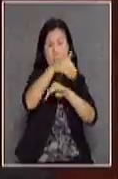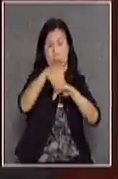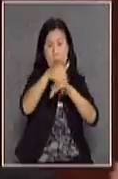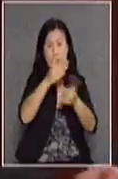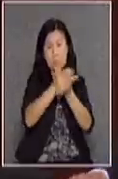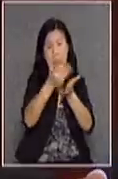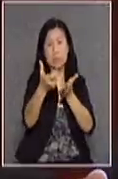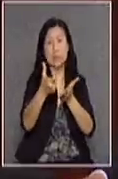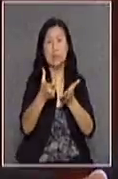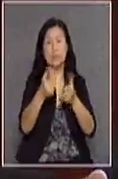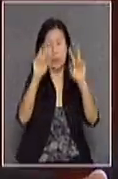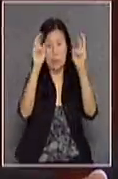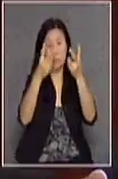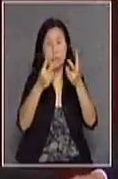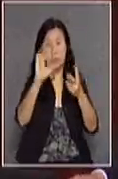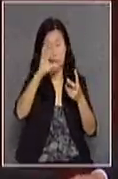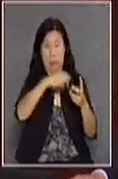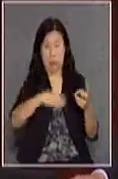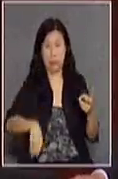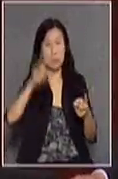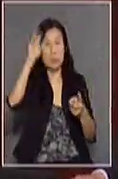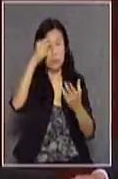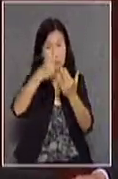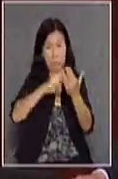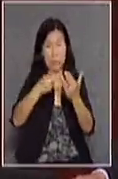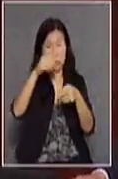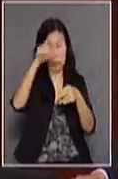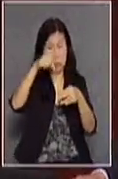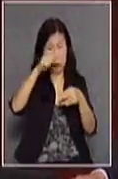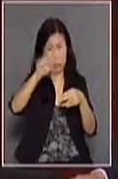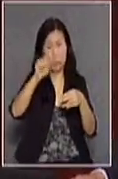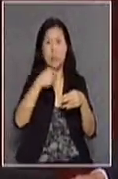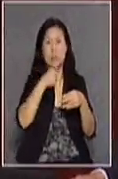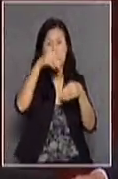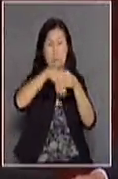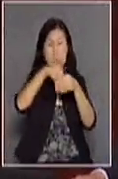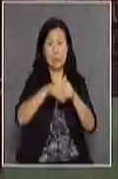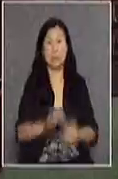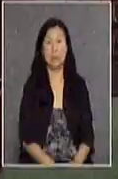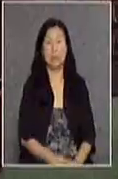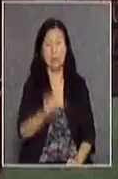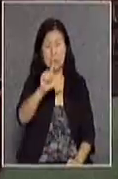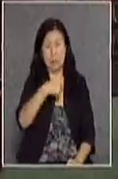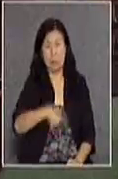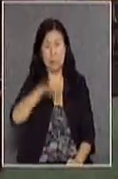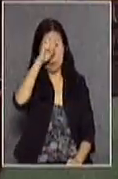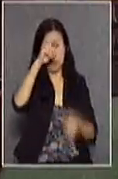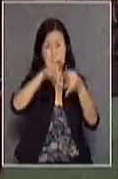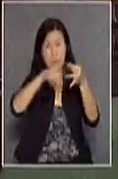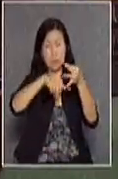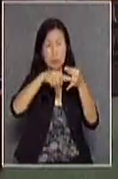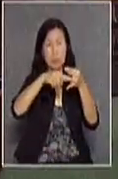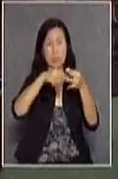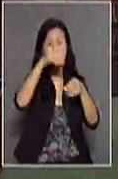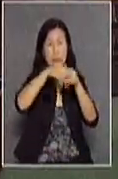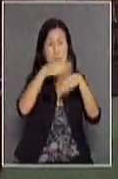出的待決議題是陳志全議員動議的修正案予以通過，現在付諸表決。梁國雄議員要求記名表決，表決鐘響一分鐘。